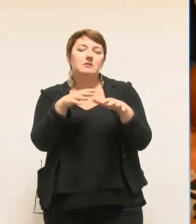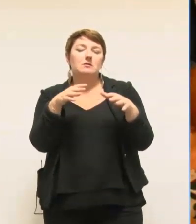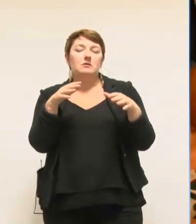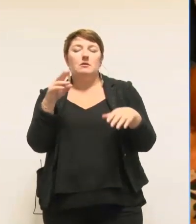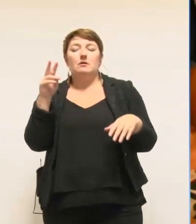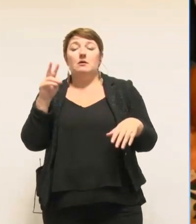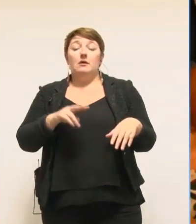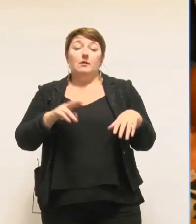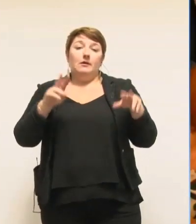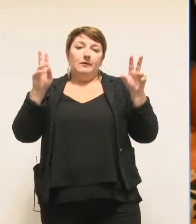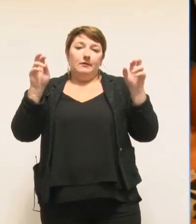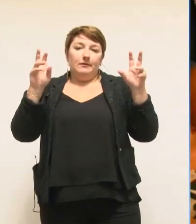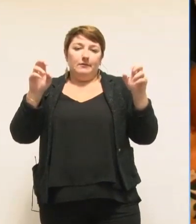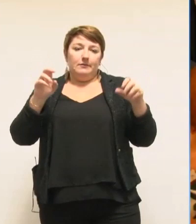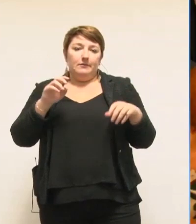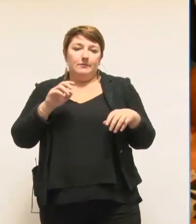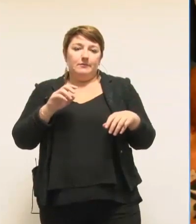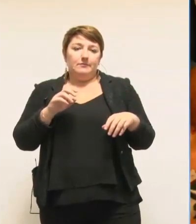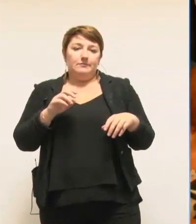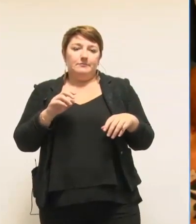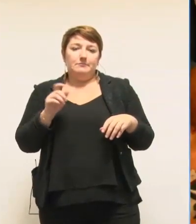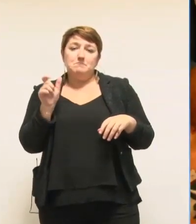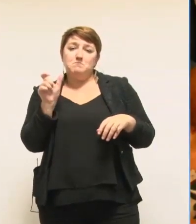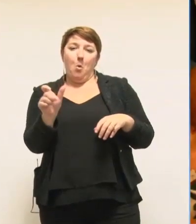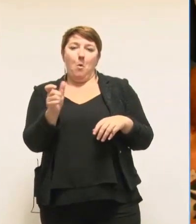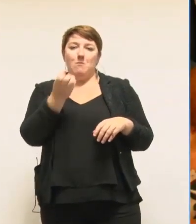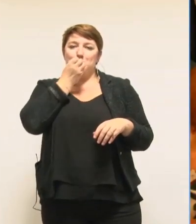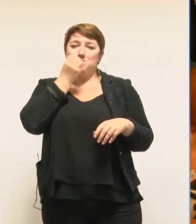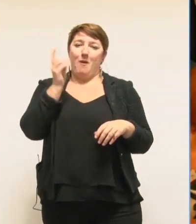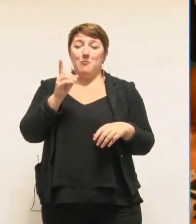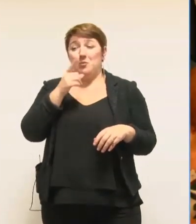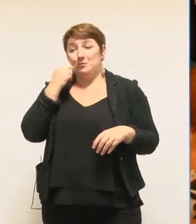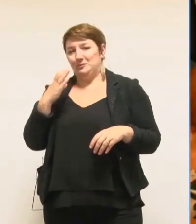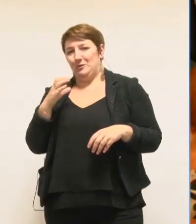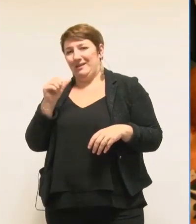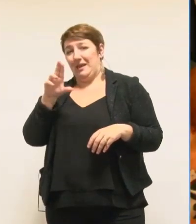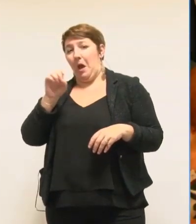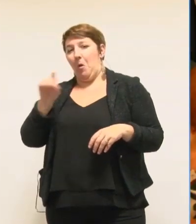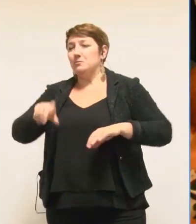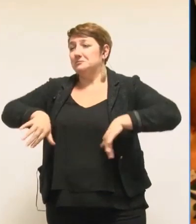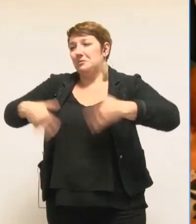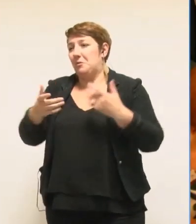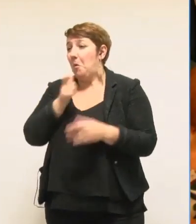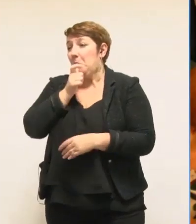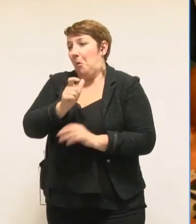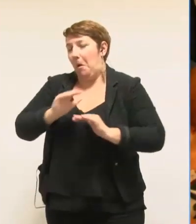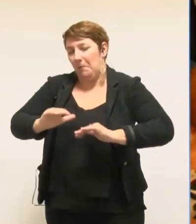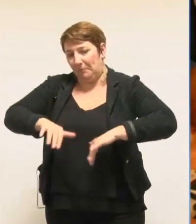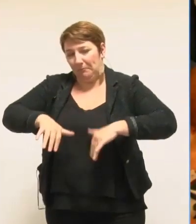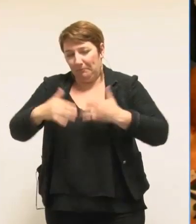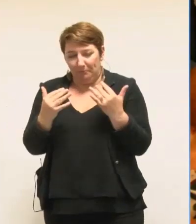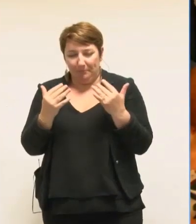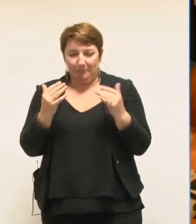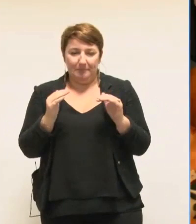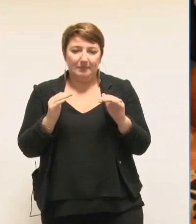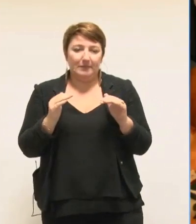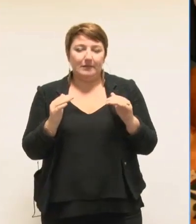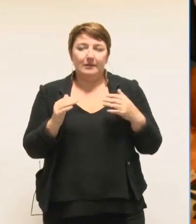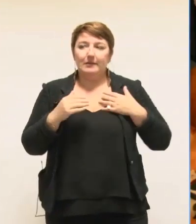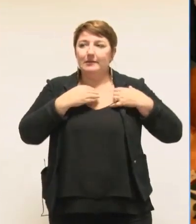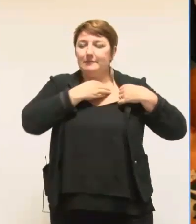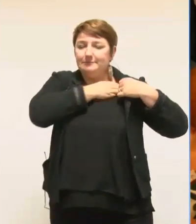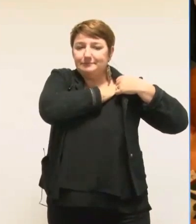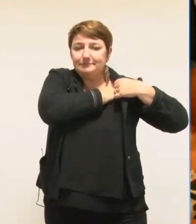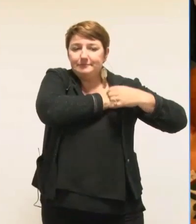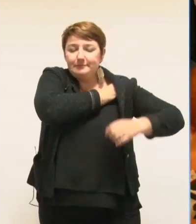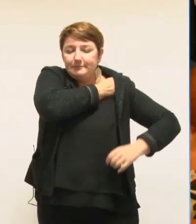politiquement correct, Monsieur Carros, de dire ça, je le dis quand même. Et puis, à la fois aller